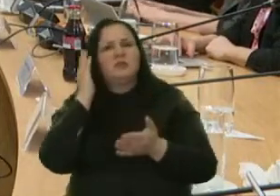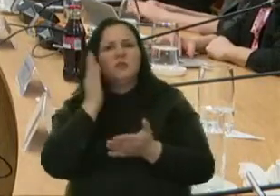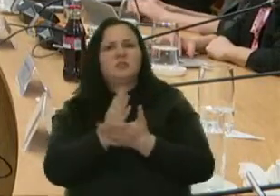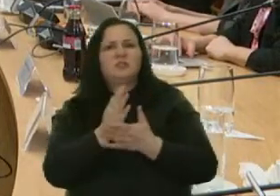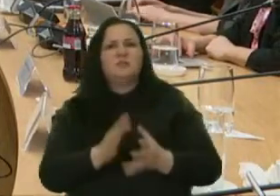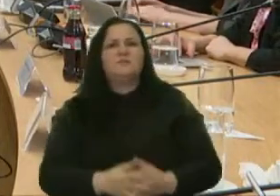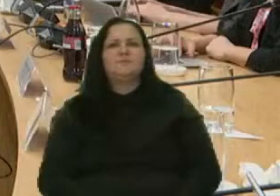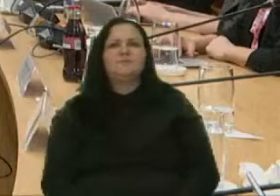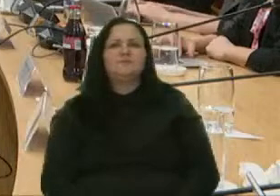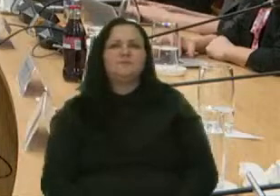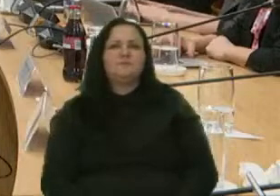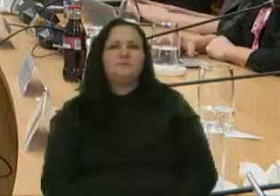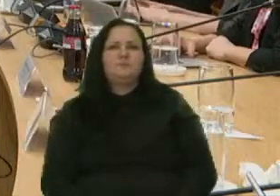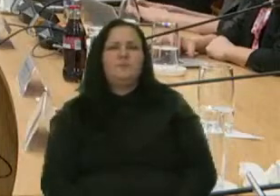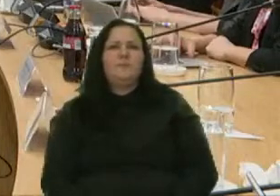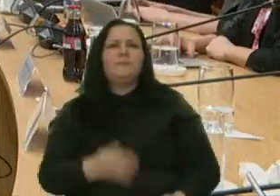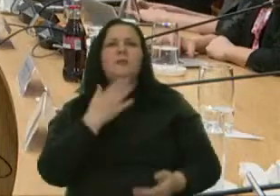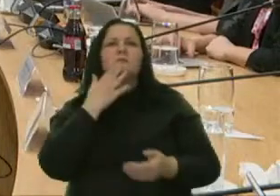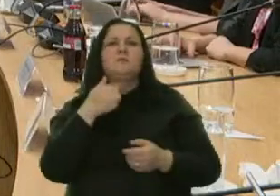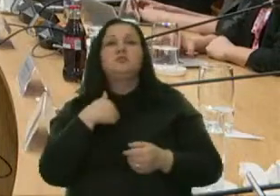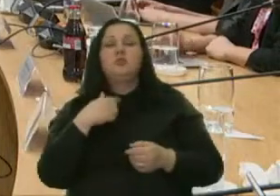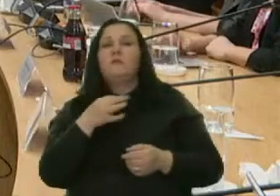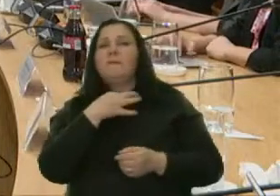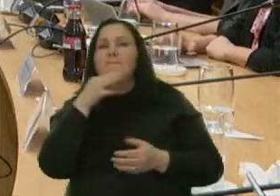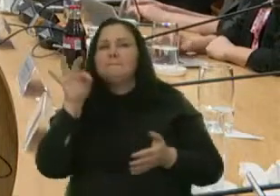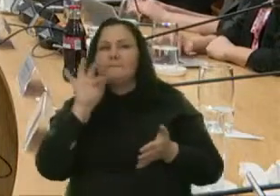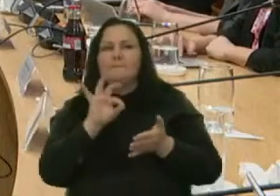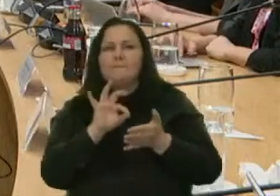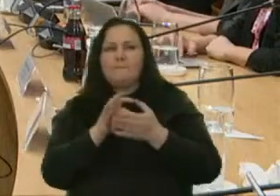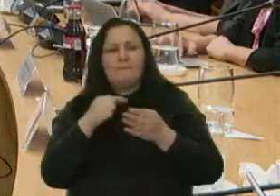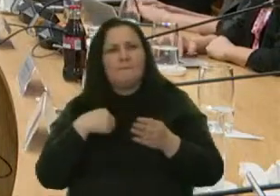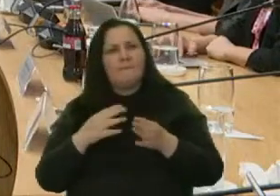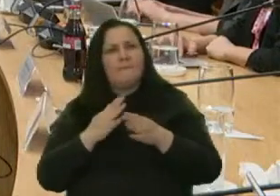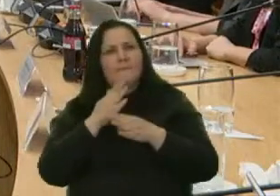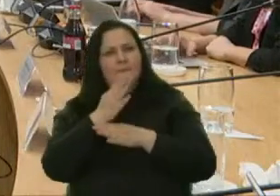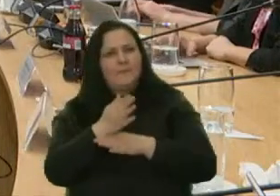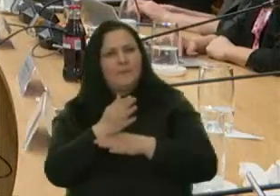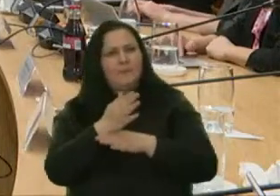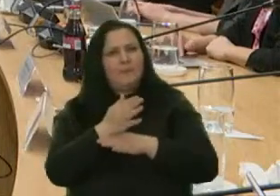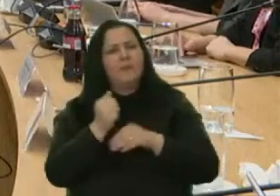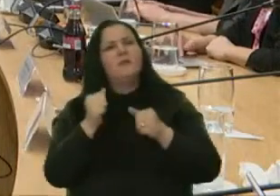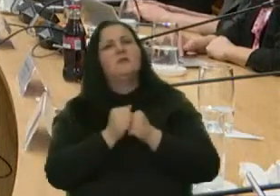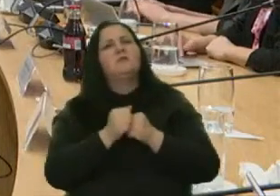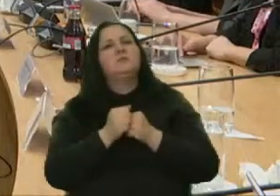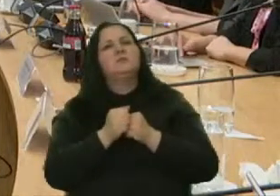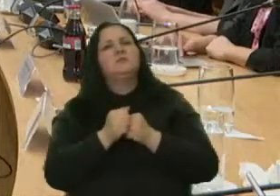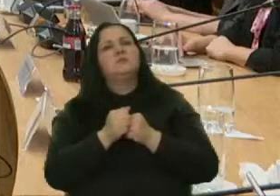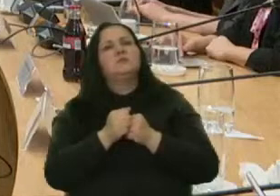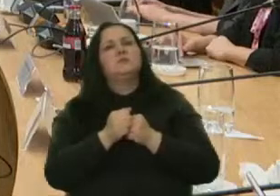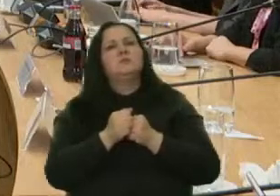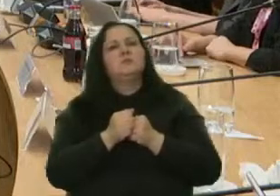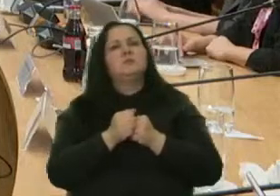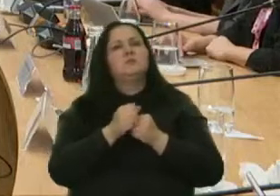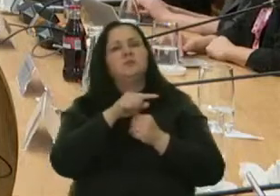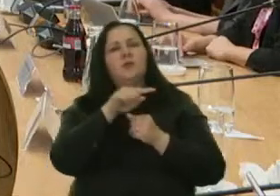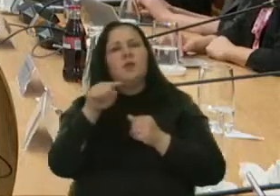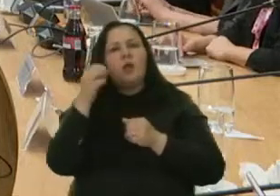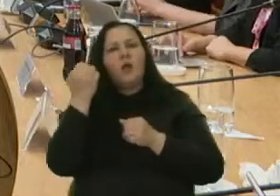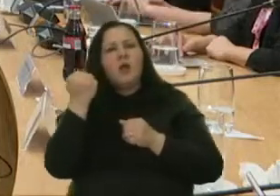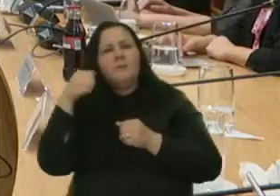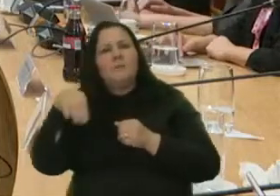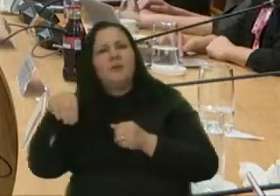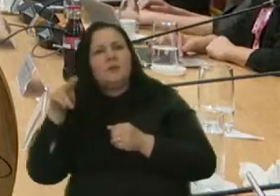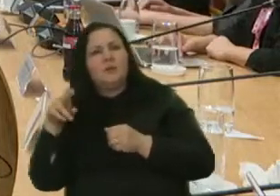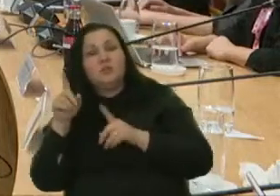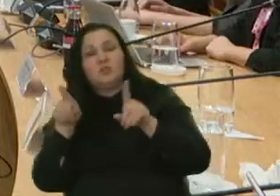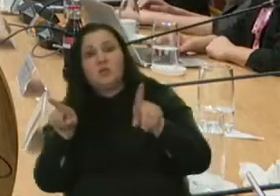Bine mulțumesc și eu mă Eu vă promit că mă implic pe palierul de primar pe orizontală și pe verticală pe linia mrului domnul mătușan la